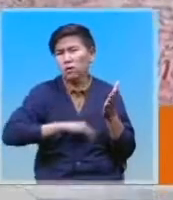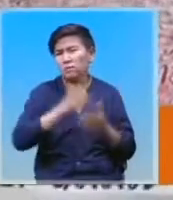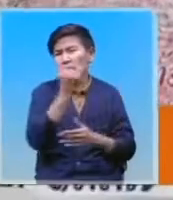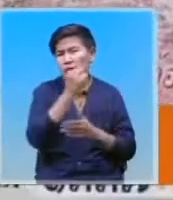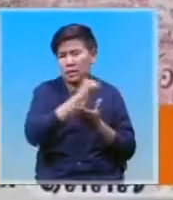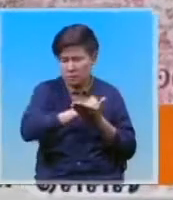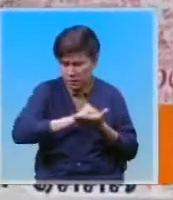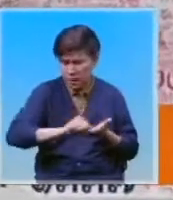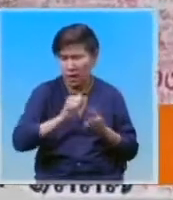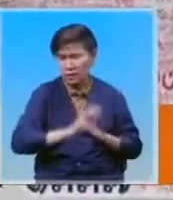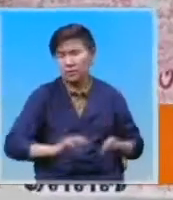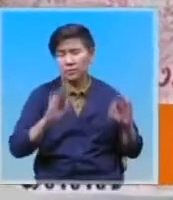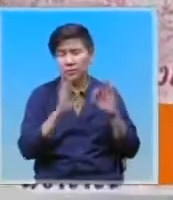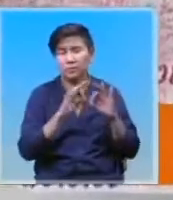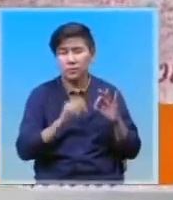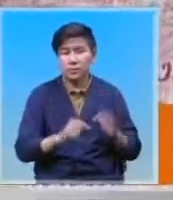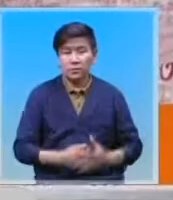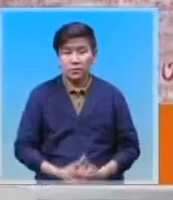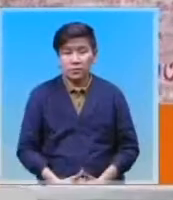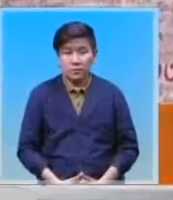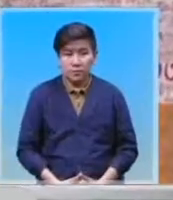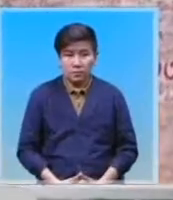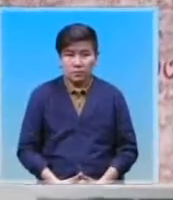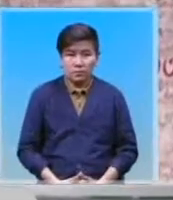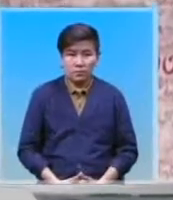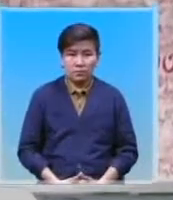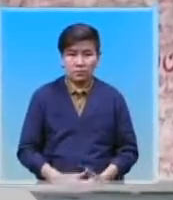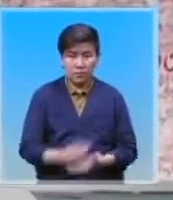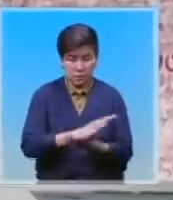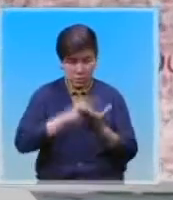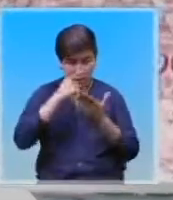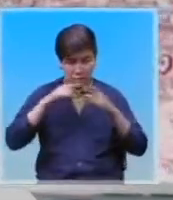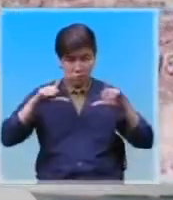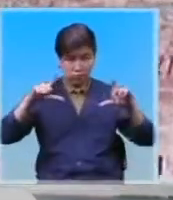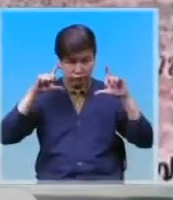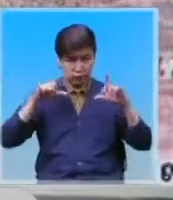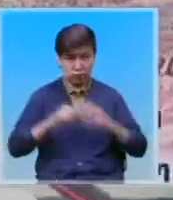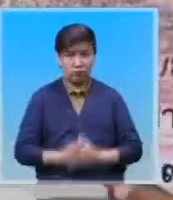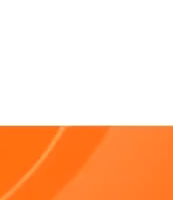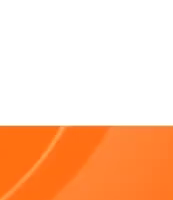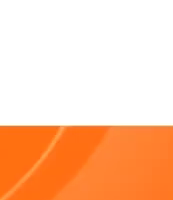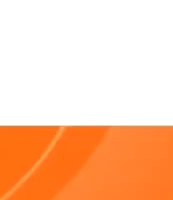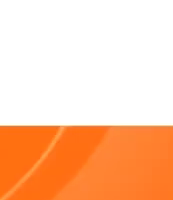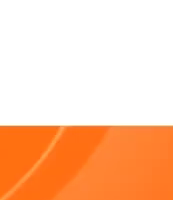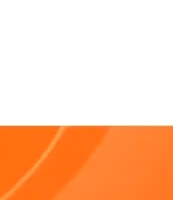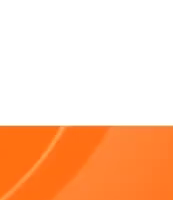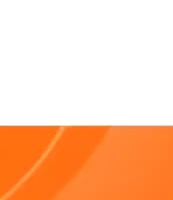าดด้วยนะฮะแล้วก็เพื่อความภาพลักษณ์ของเมืองท่องเที่ยวของเราอ่ะนะครับ